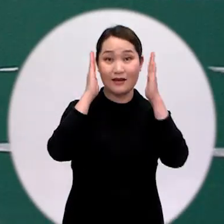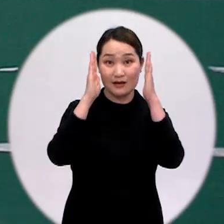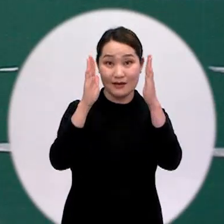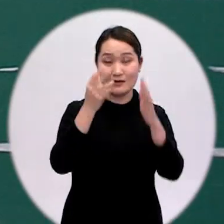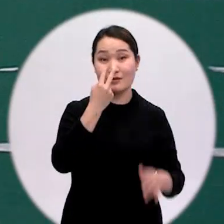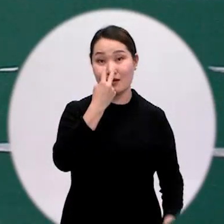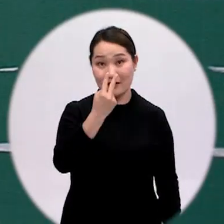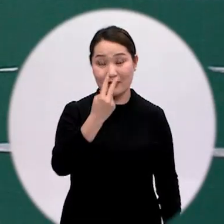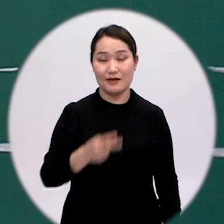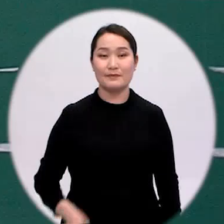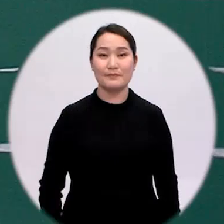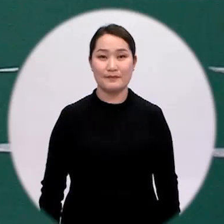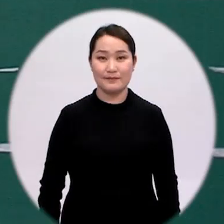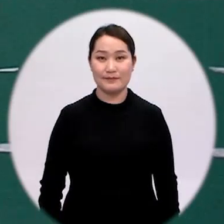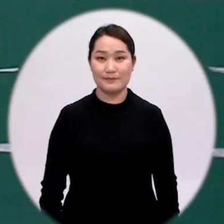маш сайн ажиглаарай.